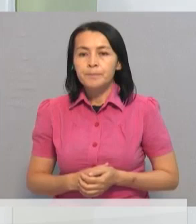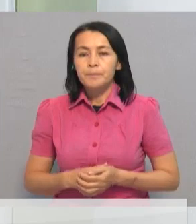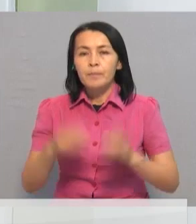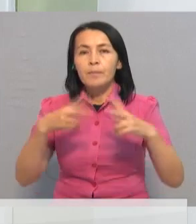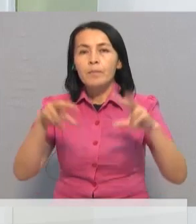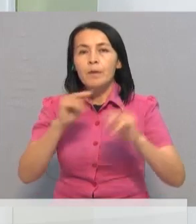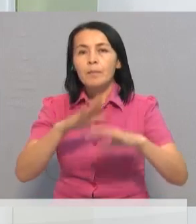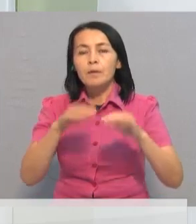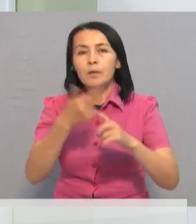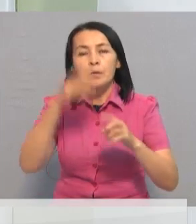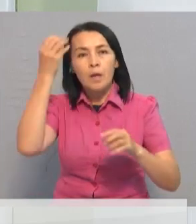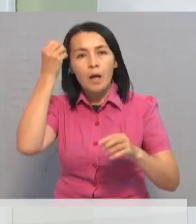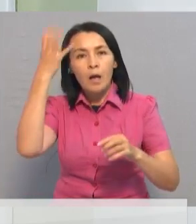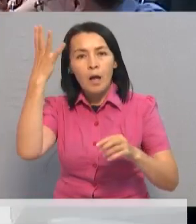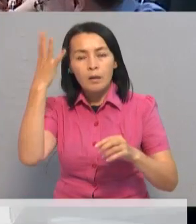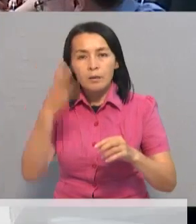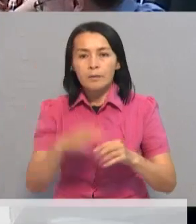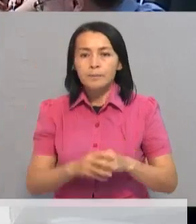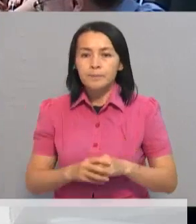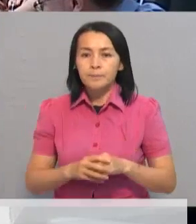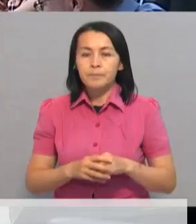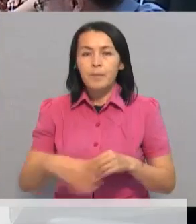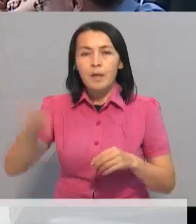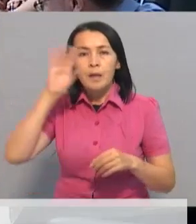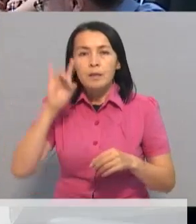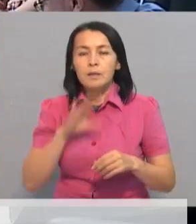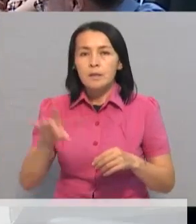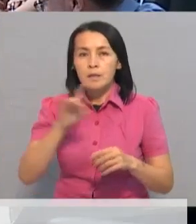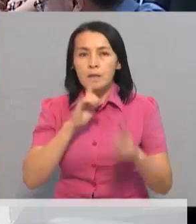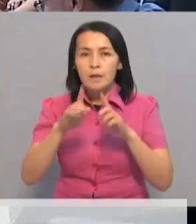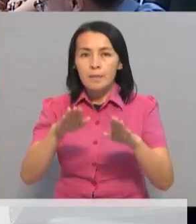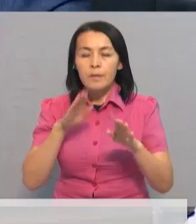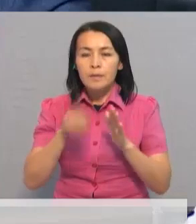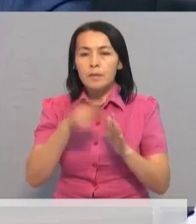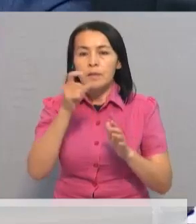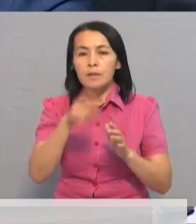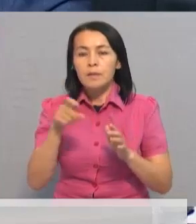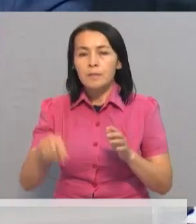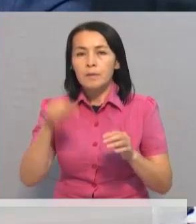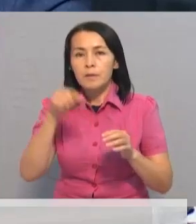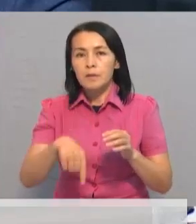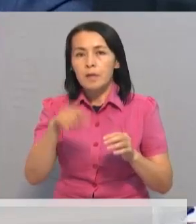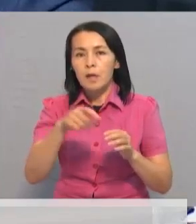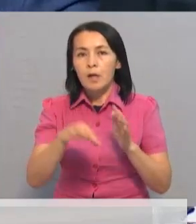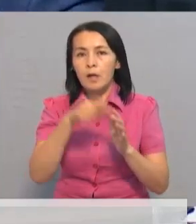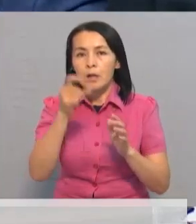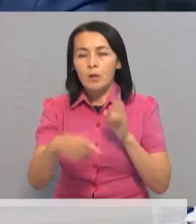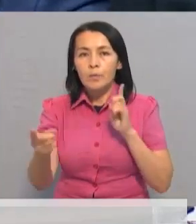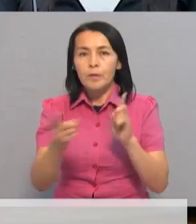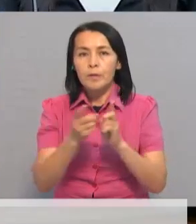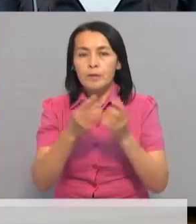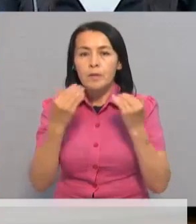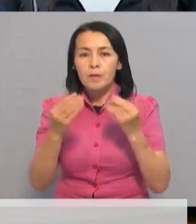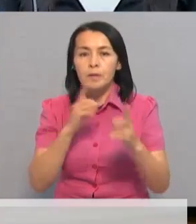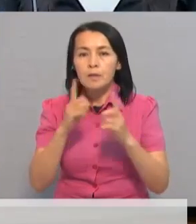Мамандар өте білімді, білікті мамандар. Қазақстан Республикасы парламенті сенатының депутаттары жергілікті халық қалауларымен кездесті.